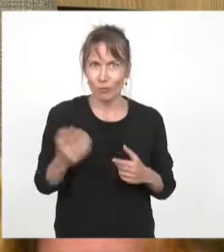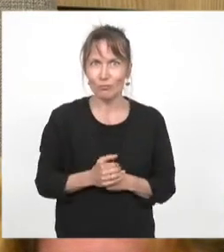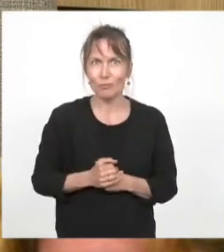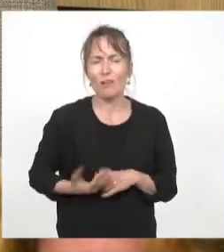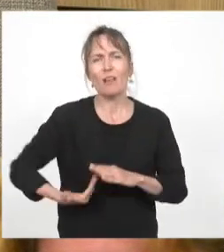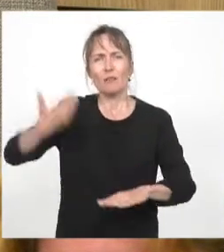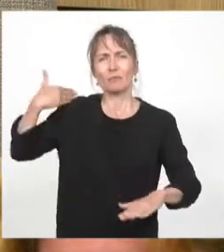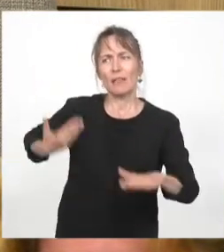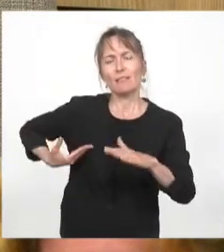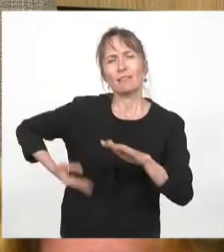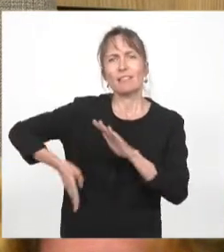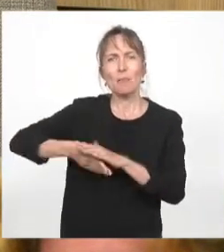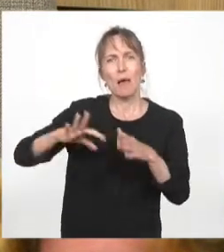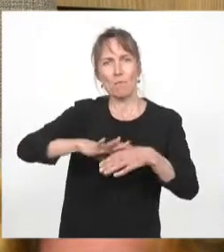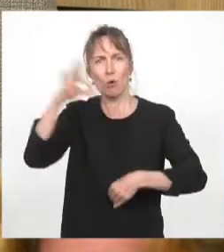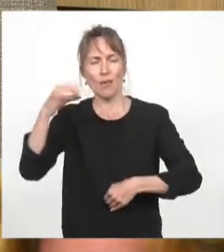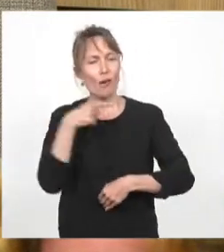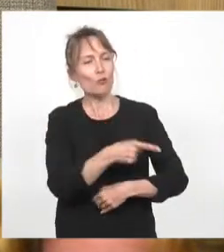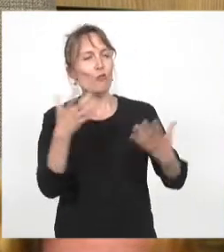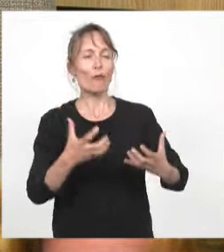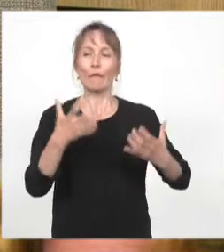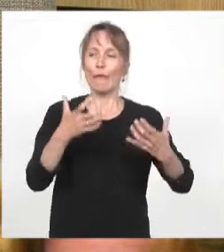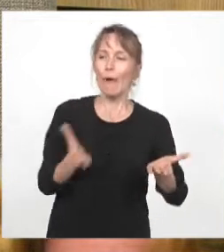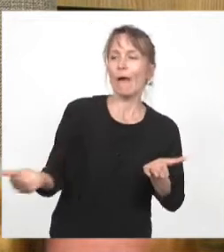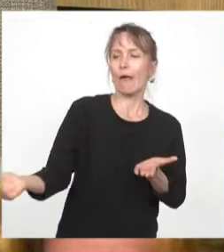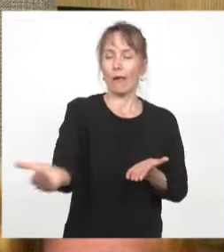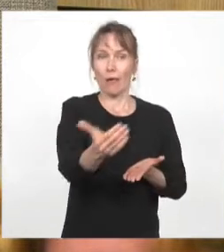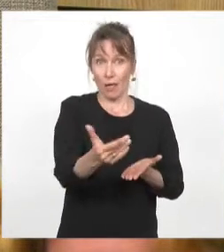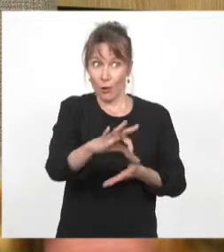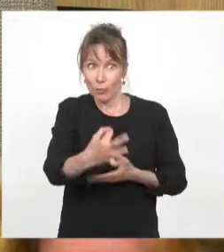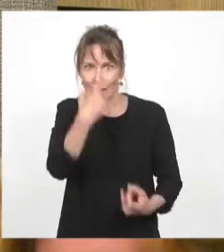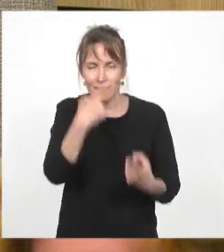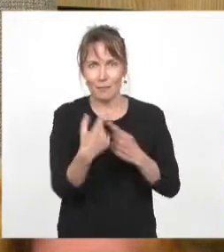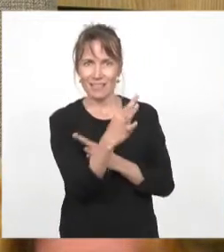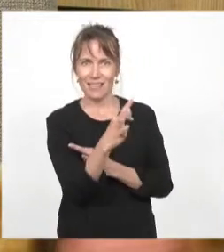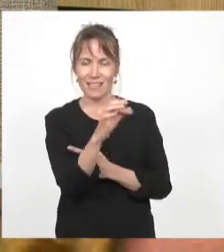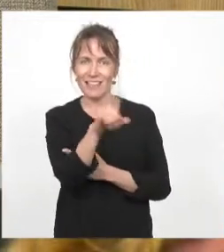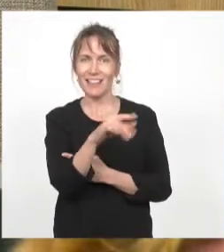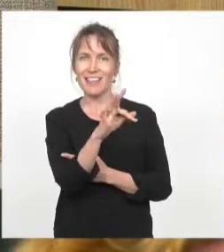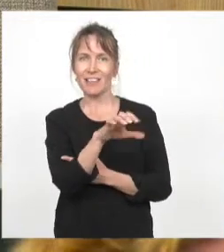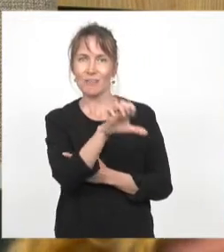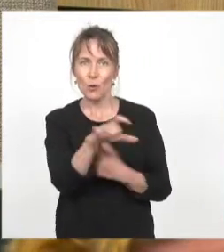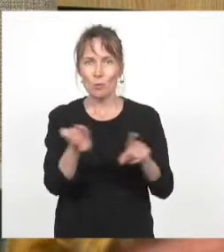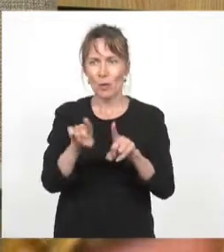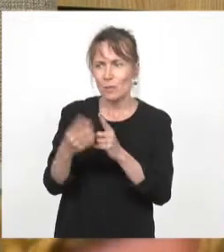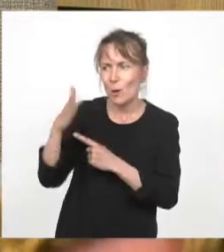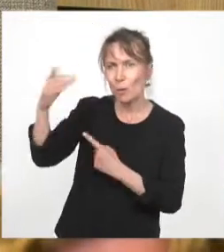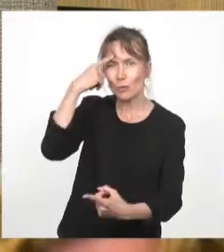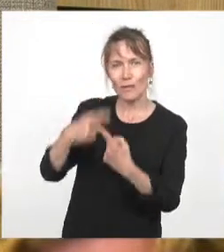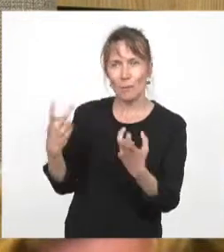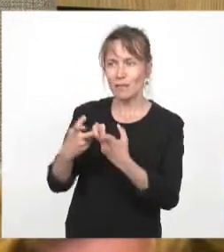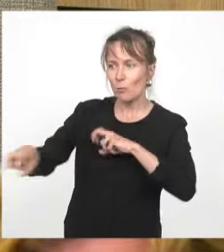plaide en faveur d'une large concertation citoyenne, portant non seulement sur la ZFE, mais sur l'ensemble des sujets associés en matière de transport et de